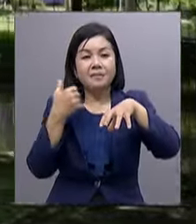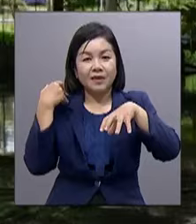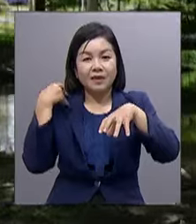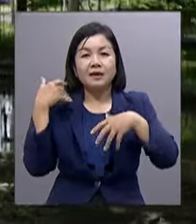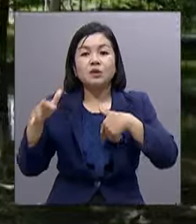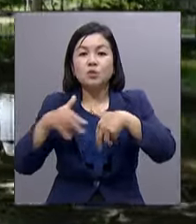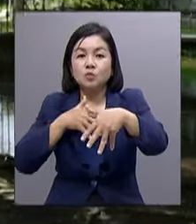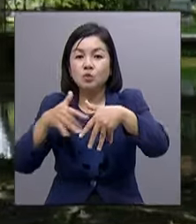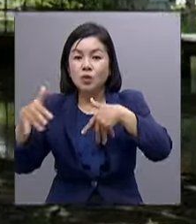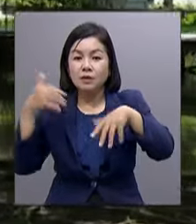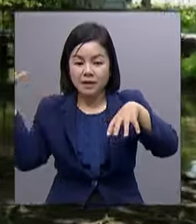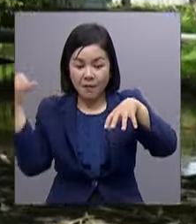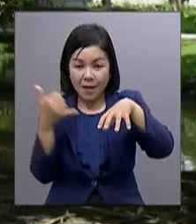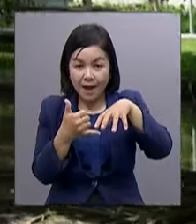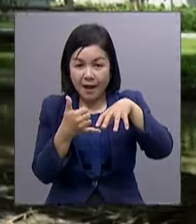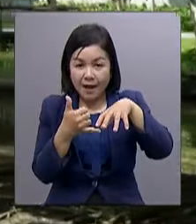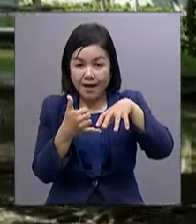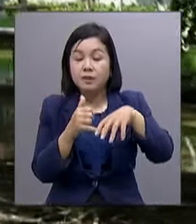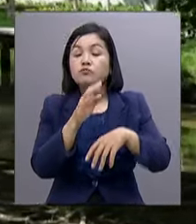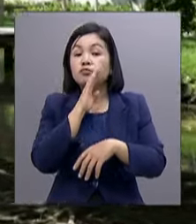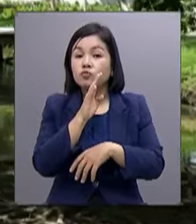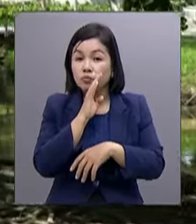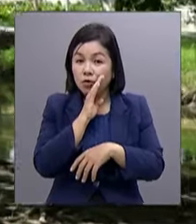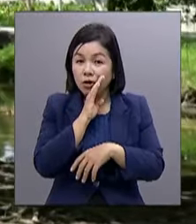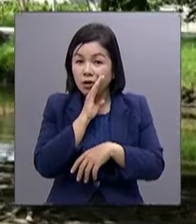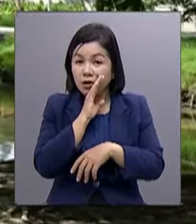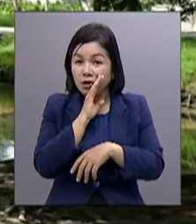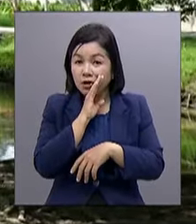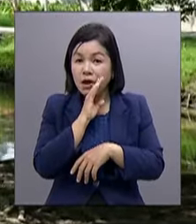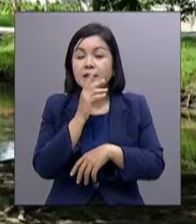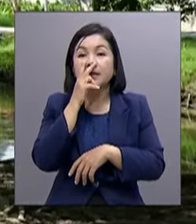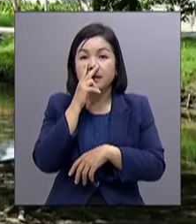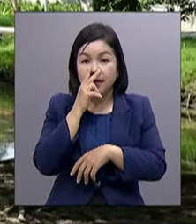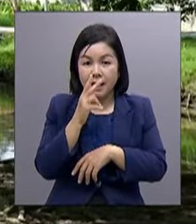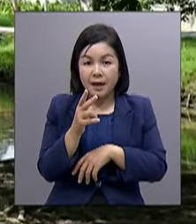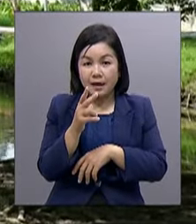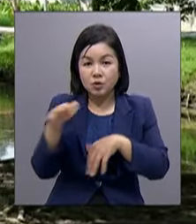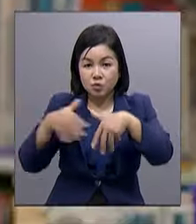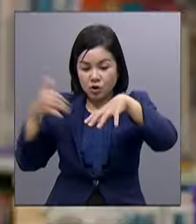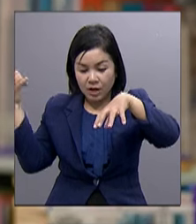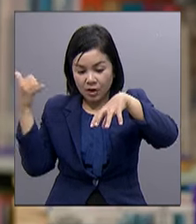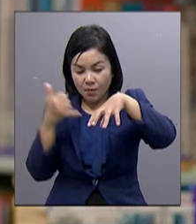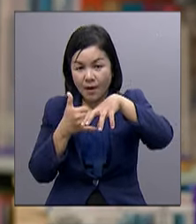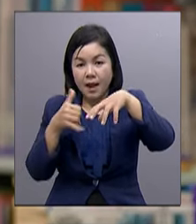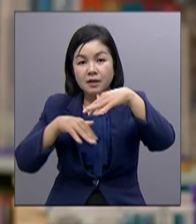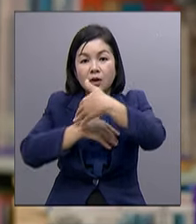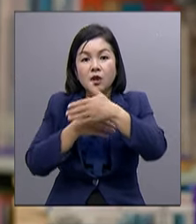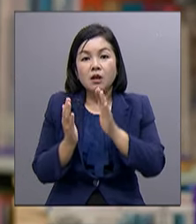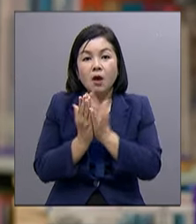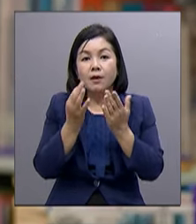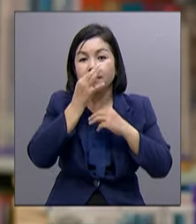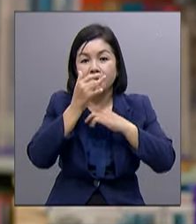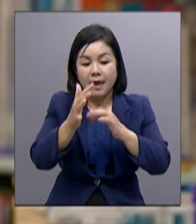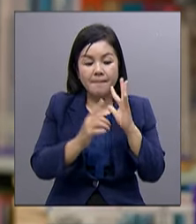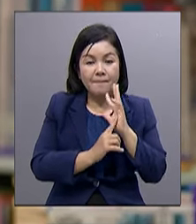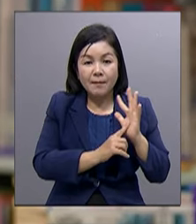าชนที่เข้าใช้บริการนะคะถ้าเริ่มต้นจากที่เห็นก็คือห้องสมุดบางขุนเทียนของเรา